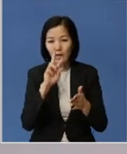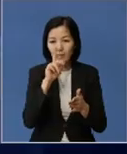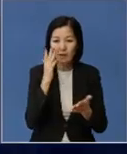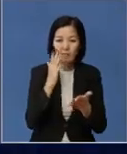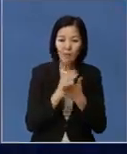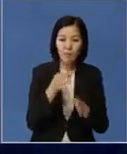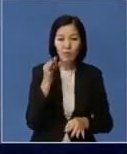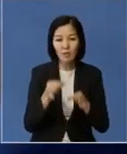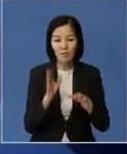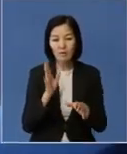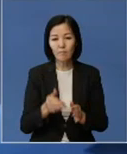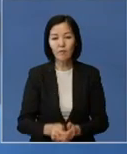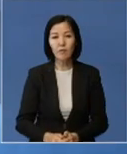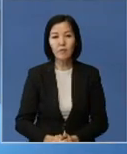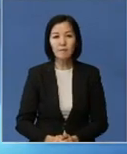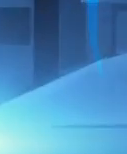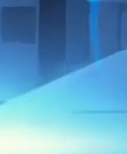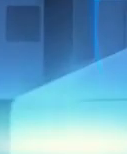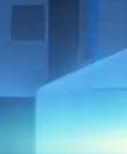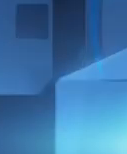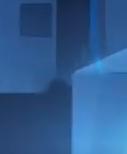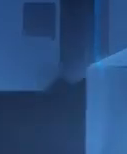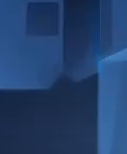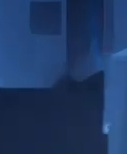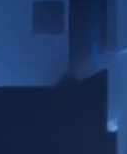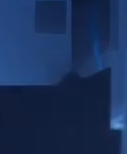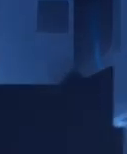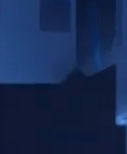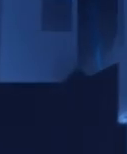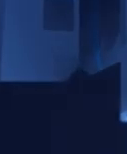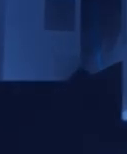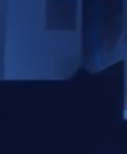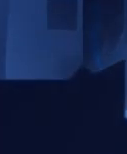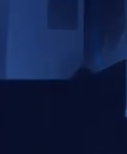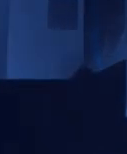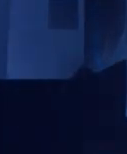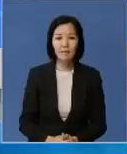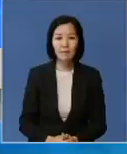талқылайтын болады. Азиза Ғазезқызы, Ринат Өтеев, Жетісу телеарнасы үшін Нұр Сұлтан.